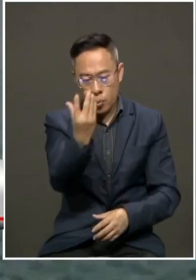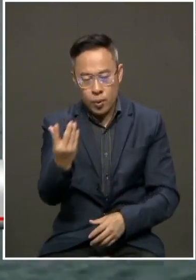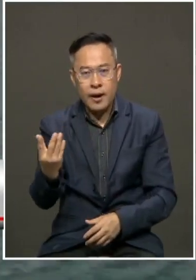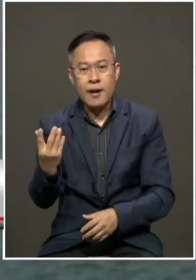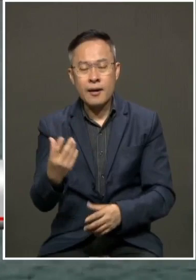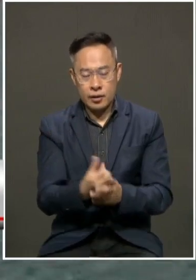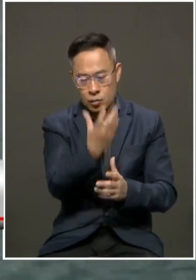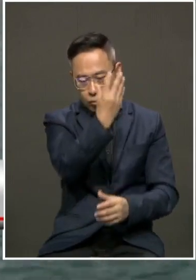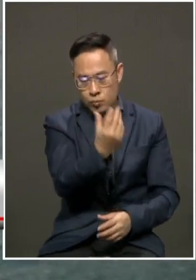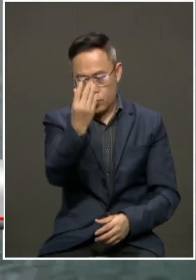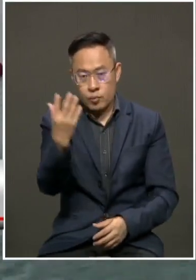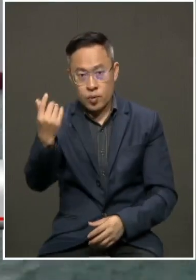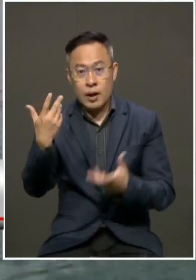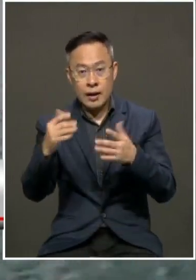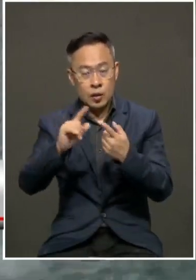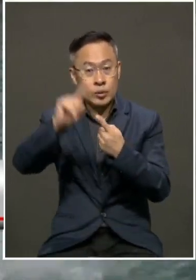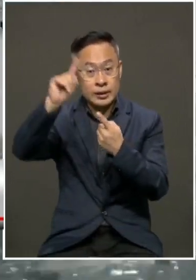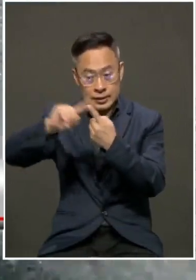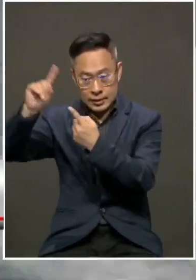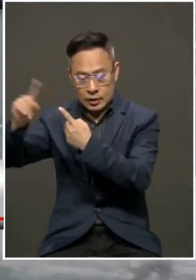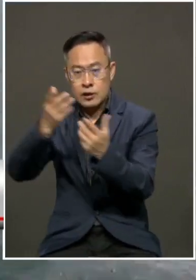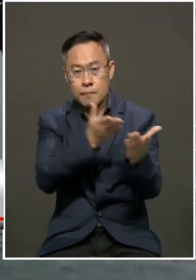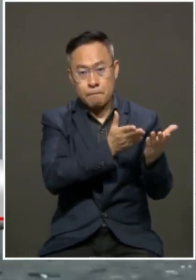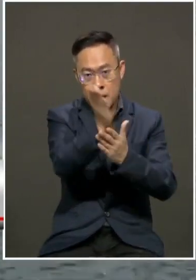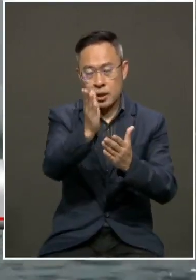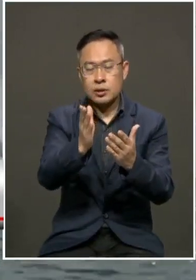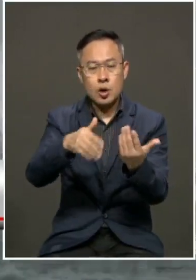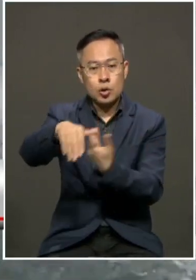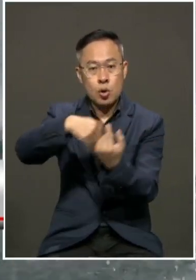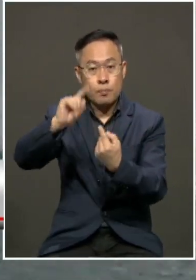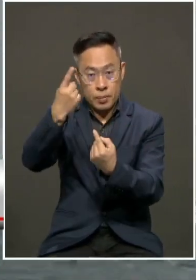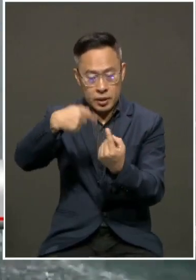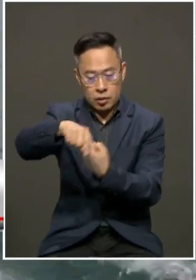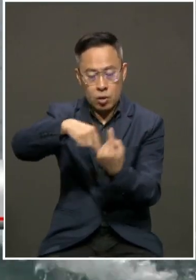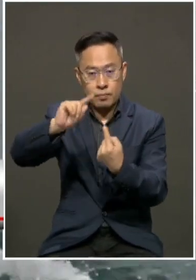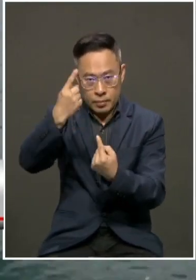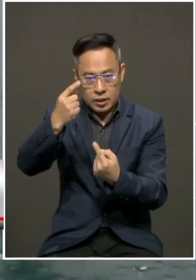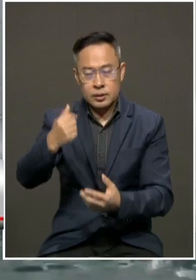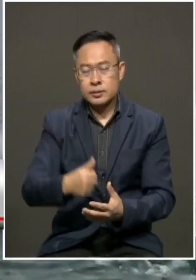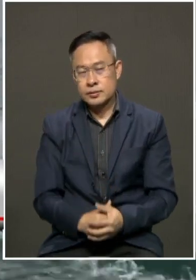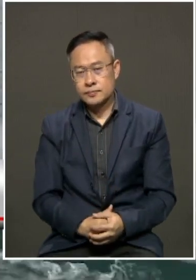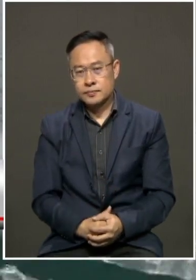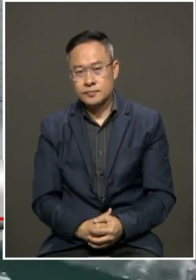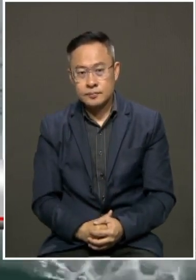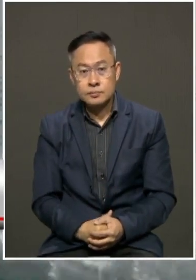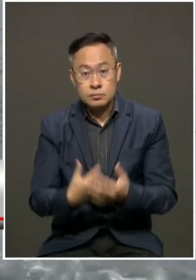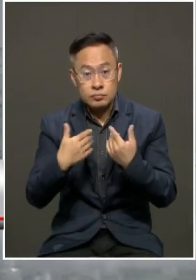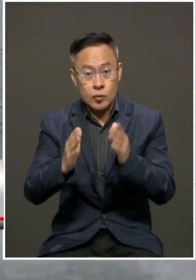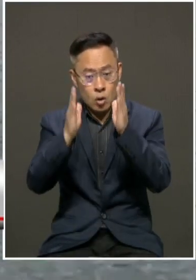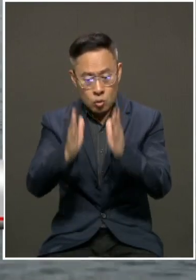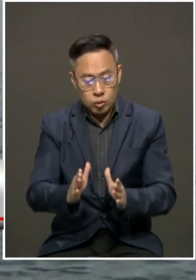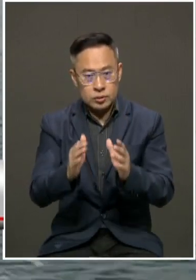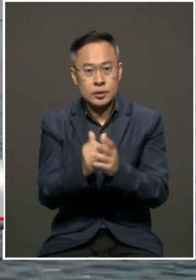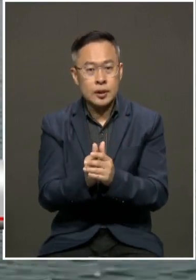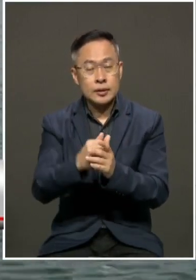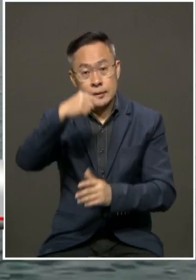ๆก็จะได้ลุ้นในสิทธิ์แก้ตัวลงแข่งขันในรอบรัฐ Changeกันฟลายเพื่อที่จะลุ้นตั๋วเข้ารอบต่อไปนั่นเองนะคะส่วนไฮไลท์ของ